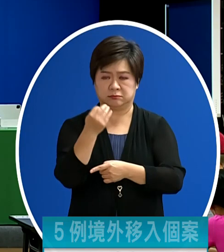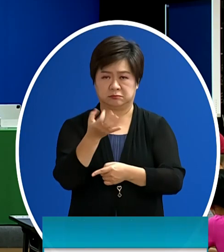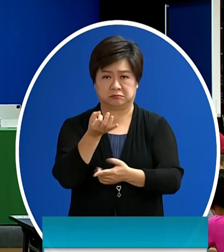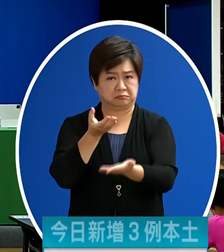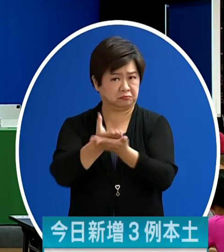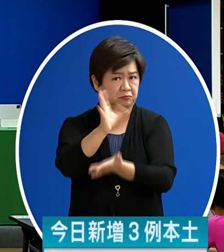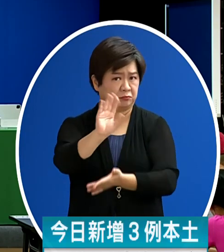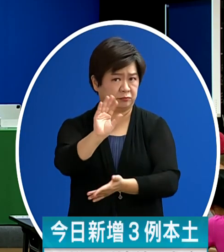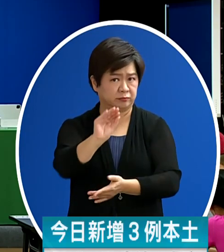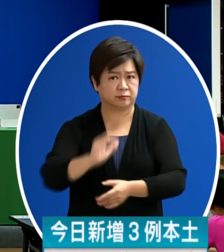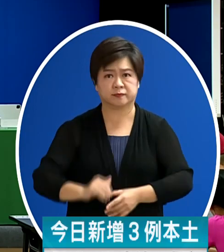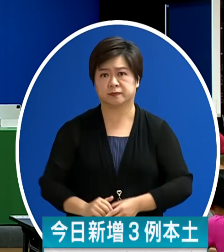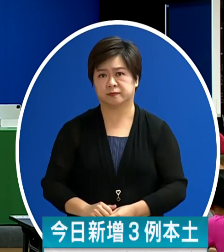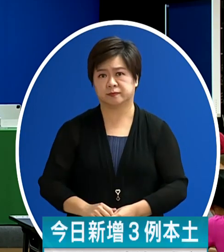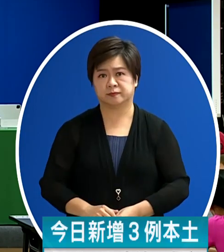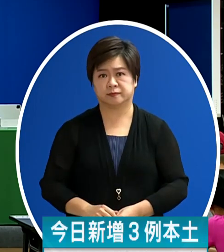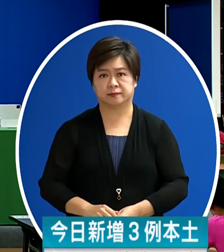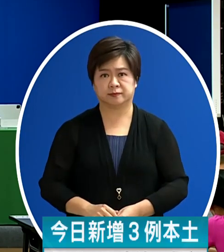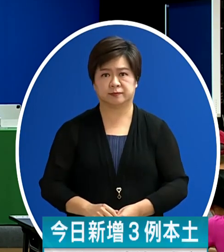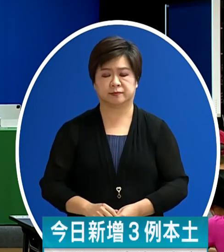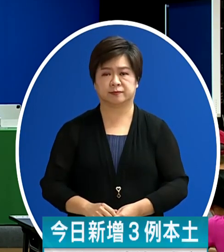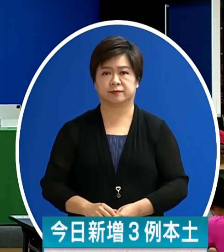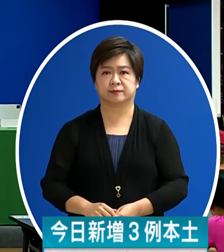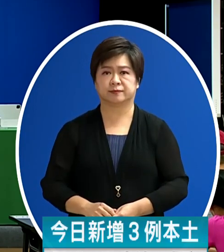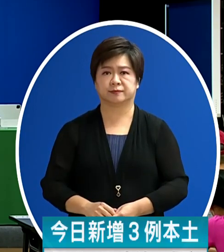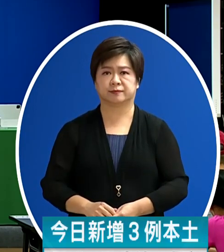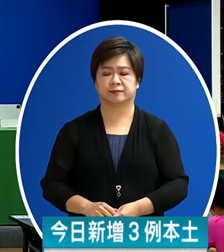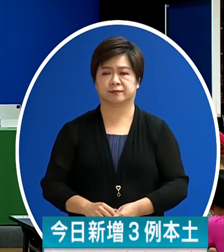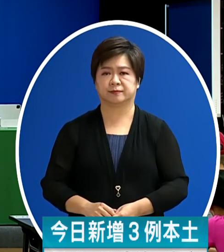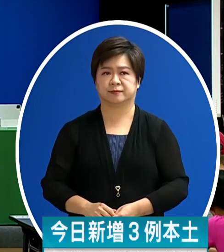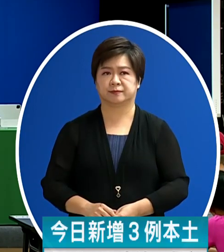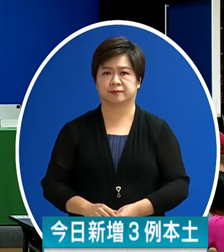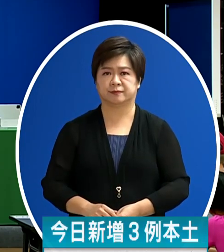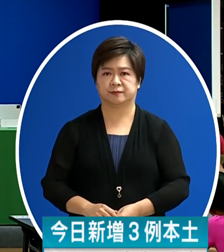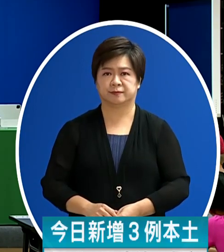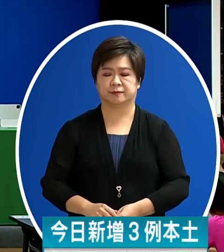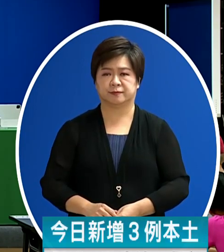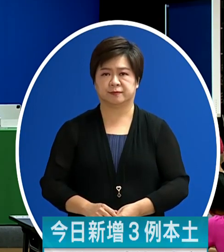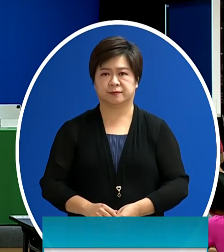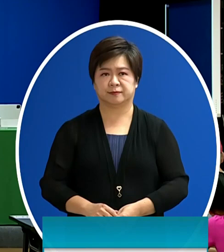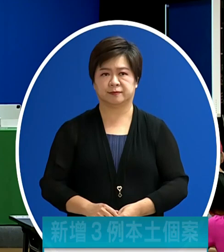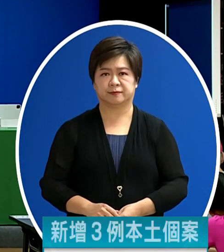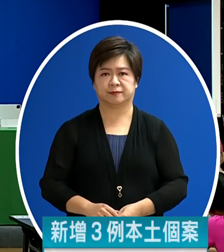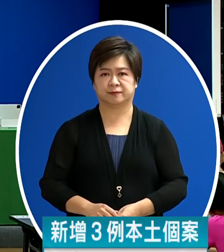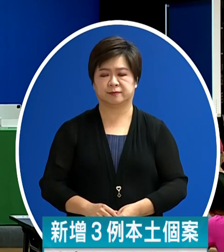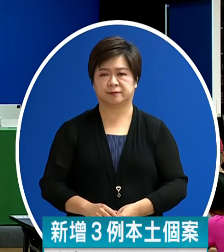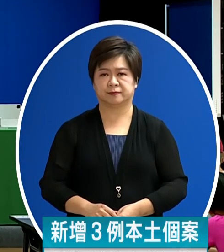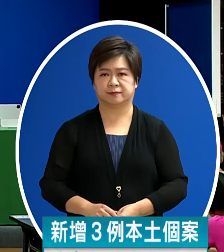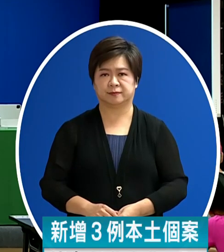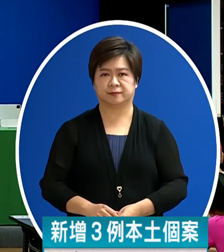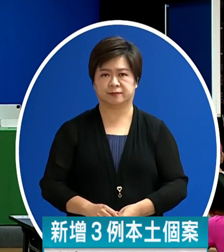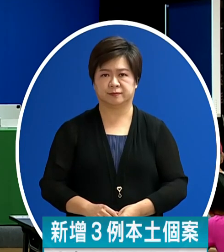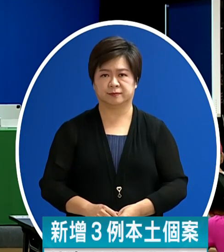偿了吗？谢谢。 好，那你们知道吗？是罗庄副要答吗？